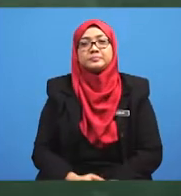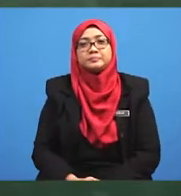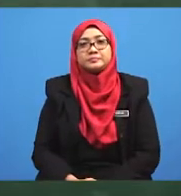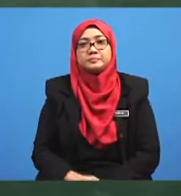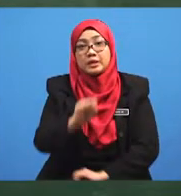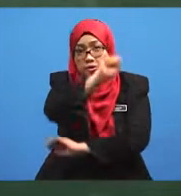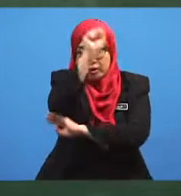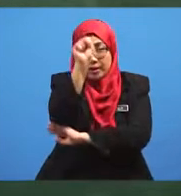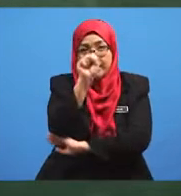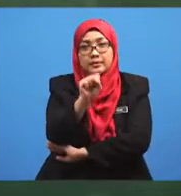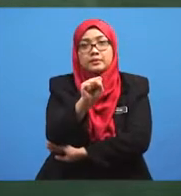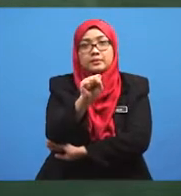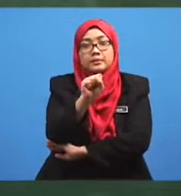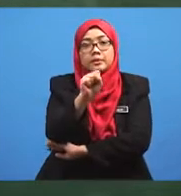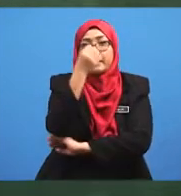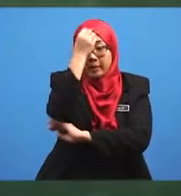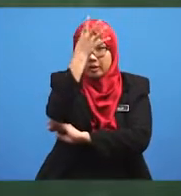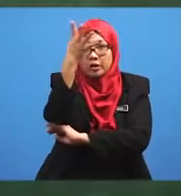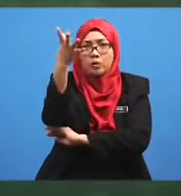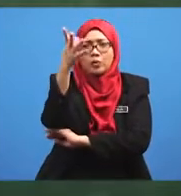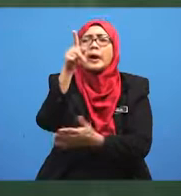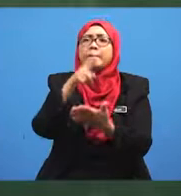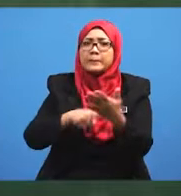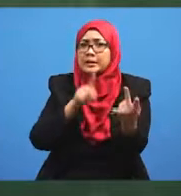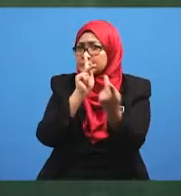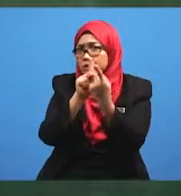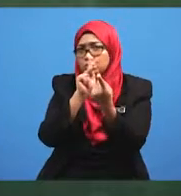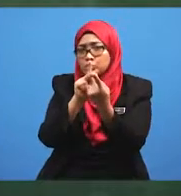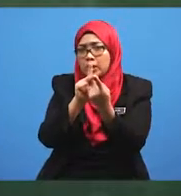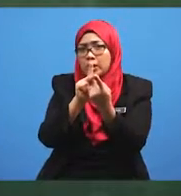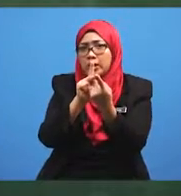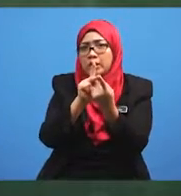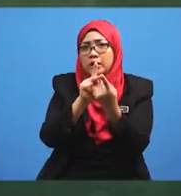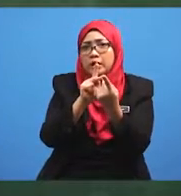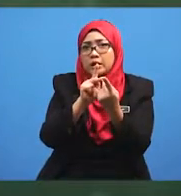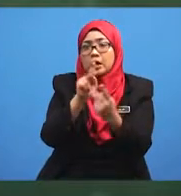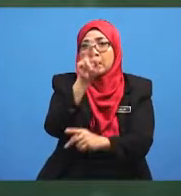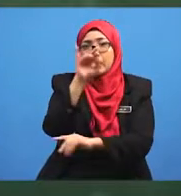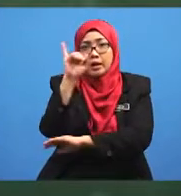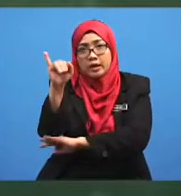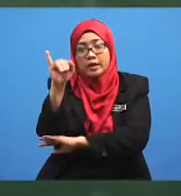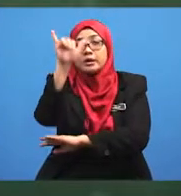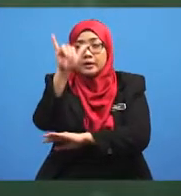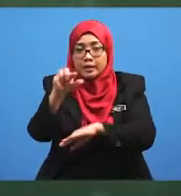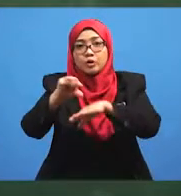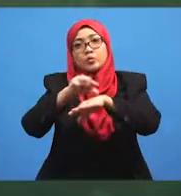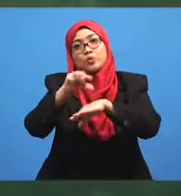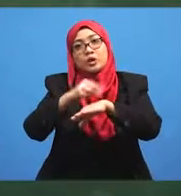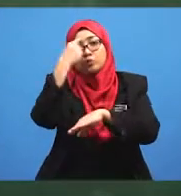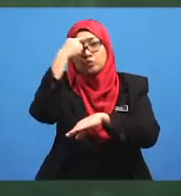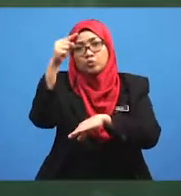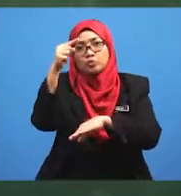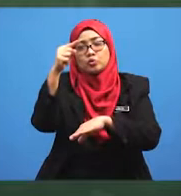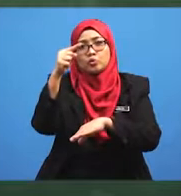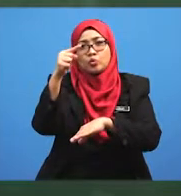Soalannya, terangkan kesesuaian ciri-ciri radioisotop untuk digunakan sebagai pengesan